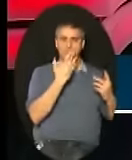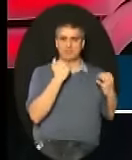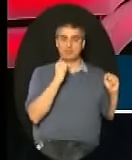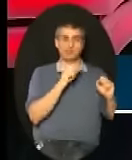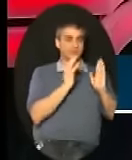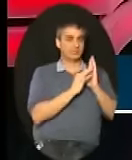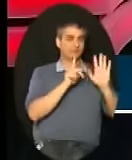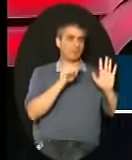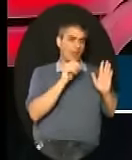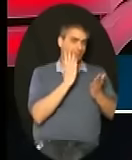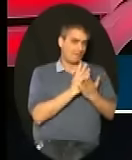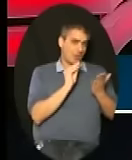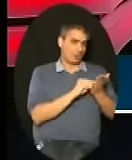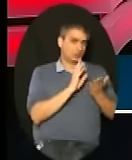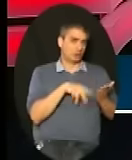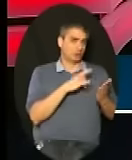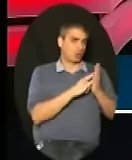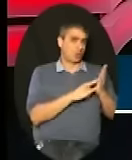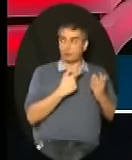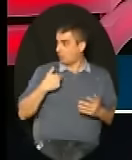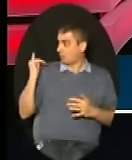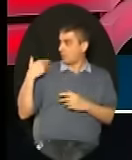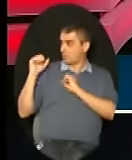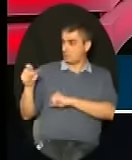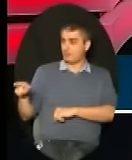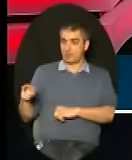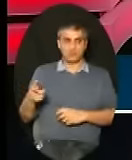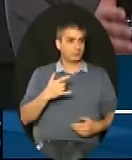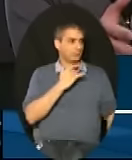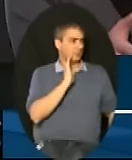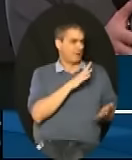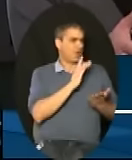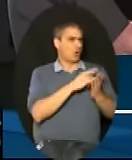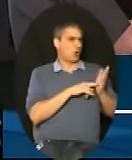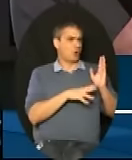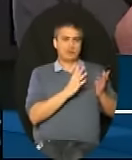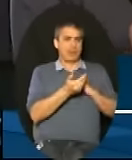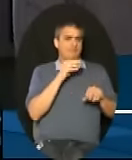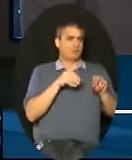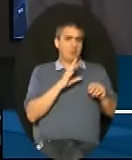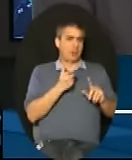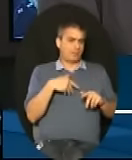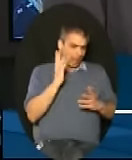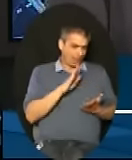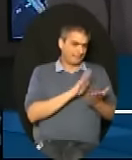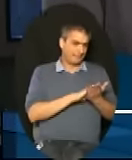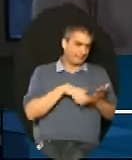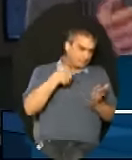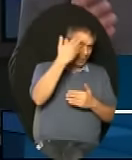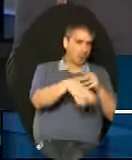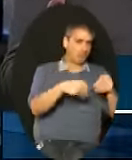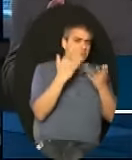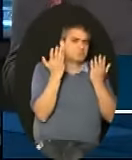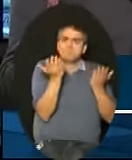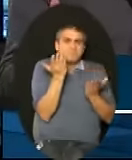7א קיים בחוק, קיים בכל מה שקשור לוועדת הבחירות המרכזית. נכון. אז אם הוא קיים לפני הבחירות, למה שהוא לא יהיה קיים גם אחרי הבחירות?